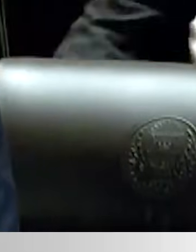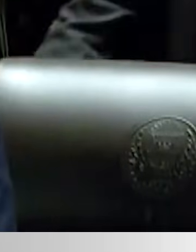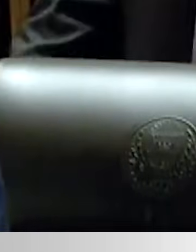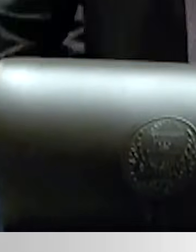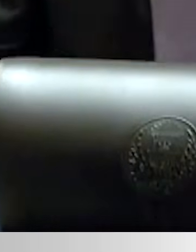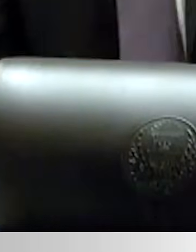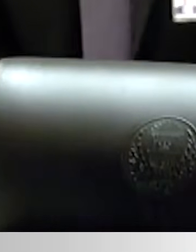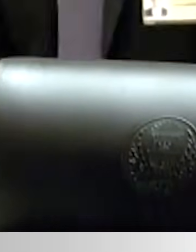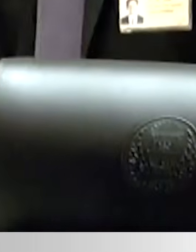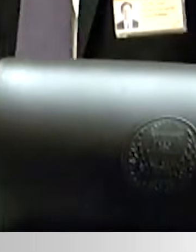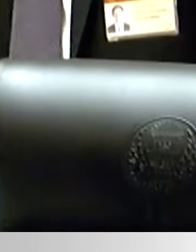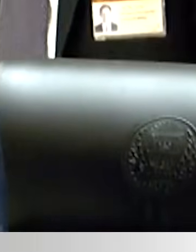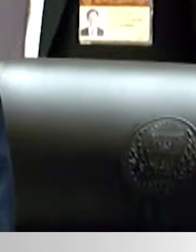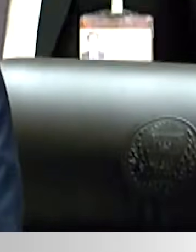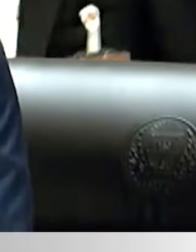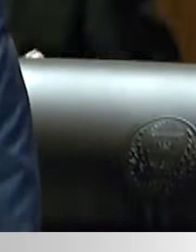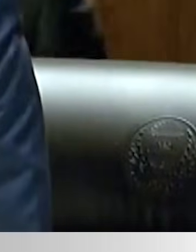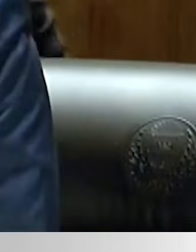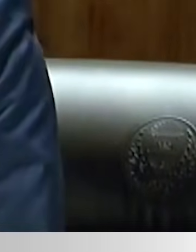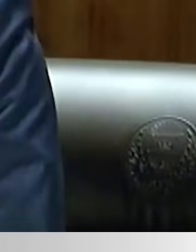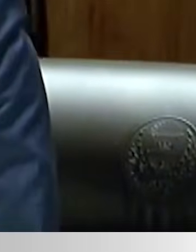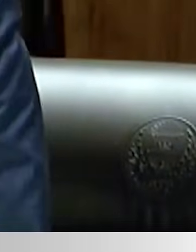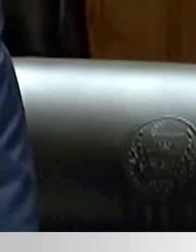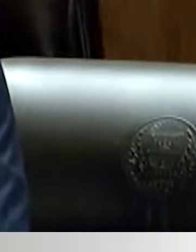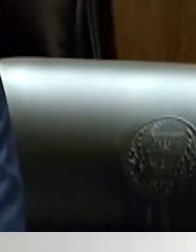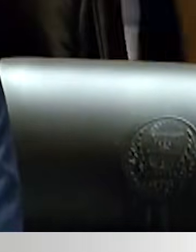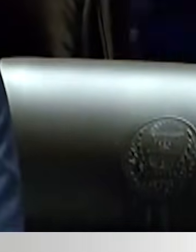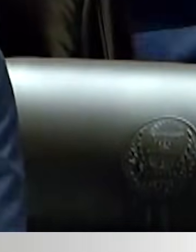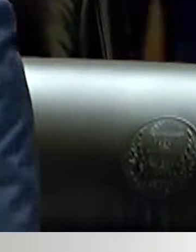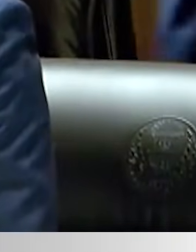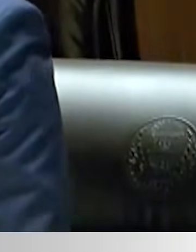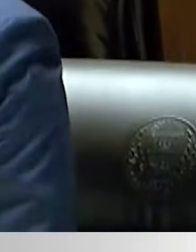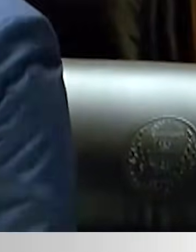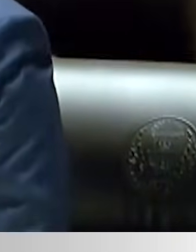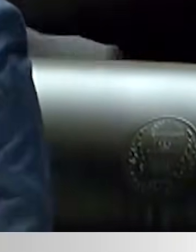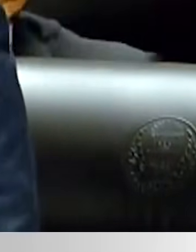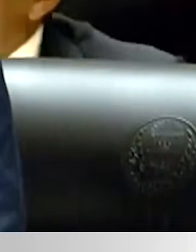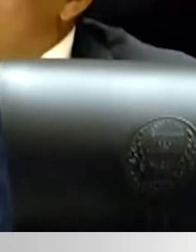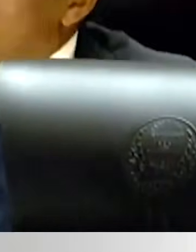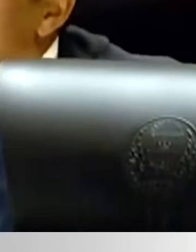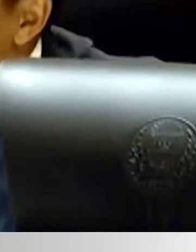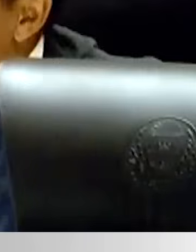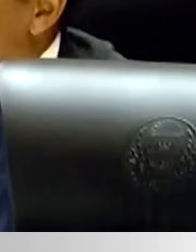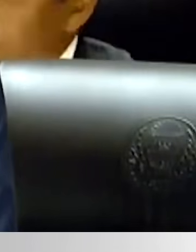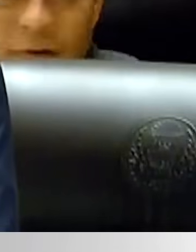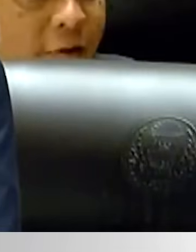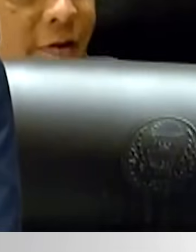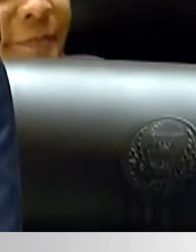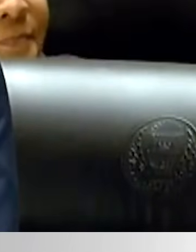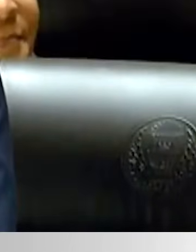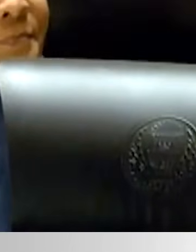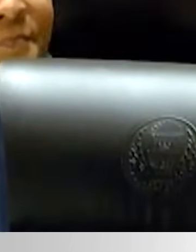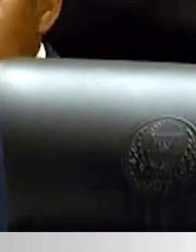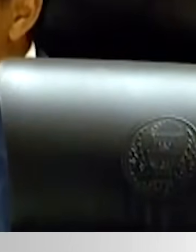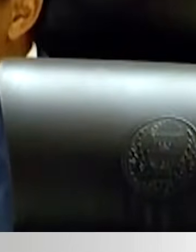นวันนี้ประชาชนขึ้นเรือมาทั้งที่เต็มใจและไม่เต็มใจแต่ทุกคนต้องจ่ายภาษีเพื่อขึ้นเรือฝากความหวังรัฐบาลจะดูแลประชาช